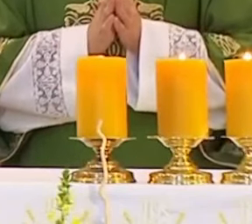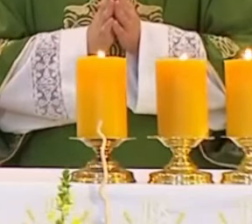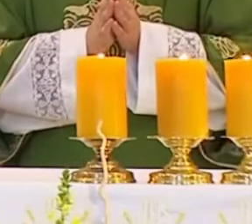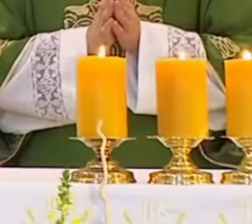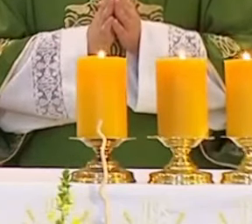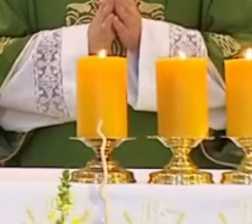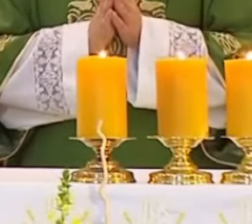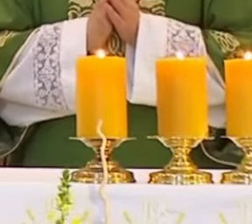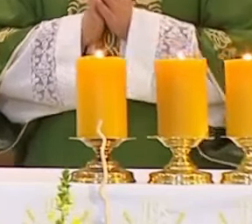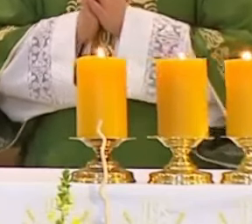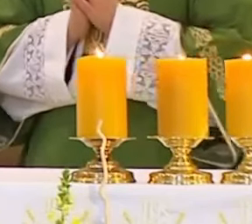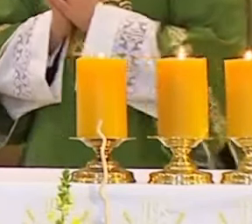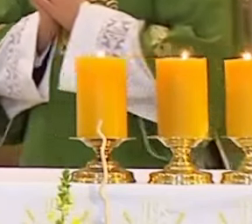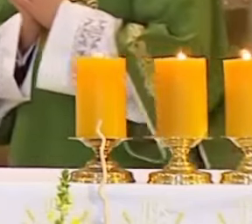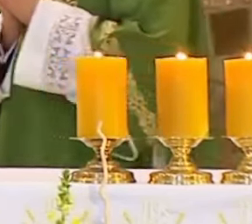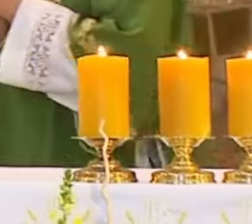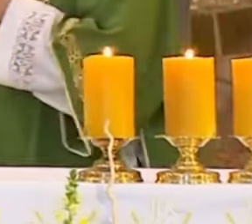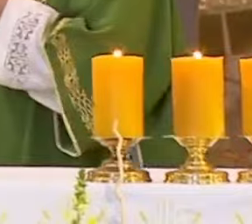i